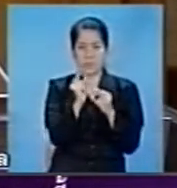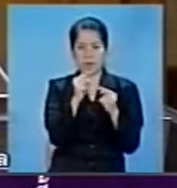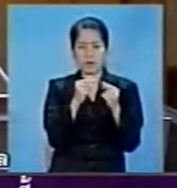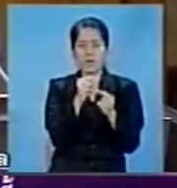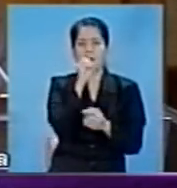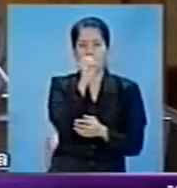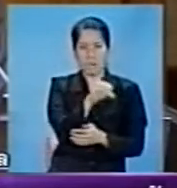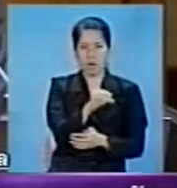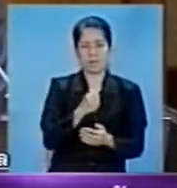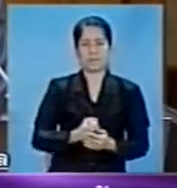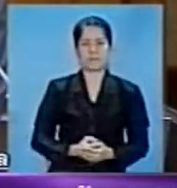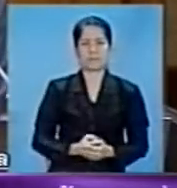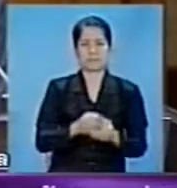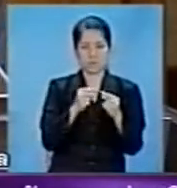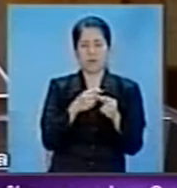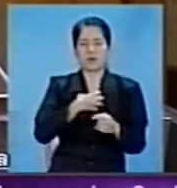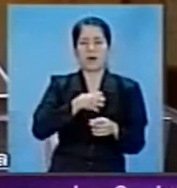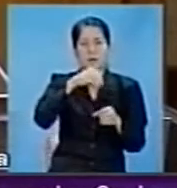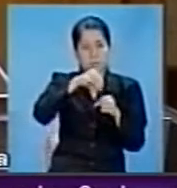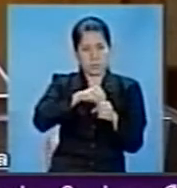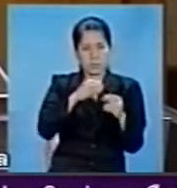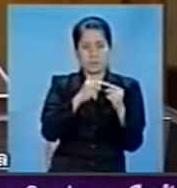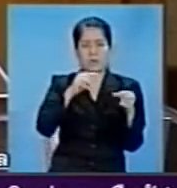ามจะบอกว่าอยู่ให้ครบวาระ